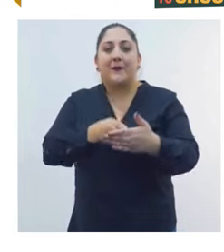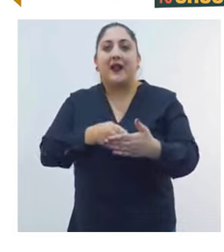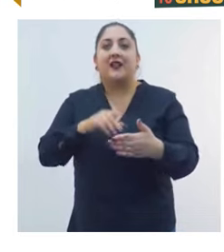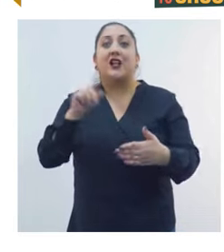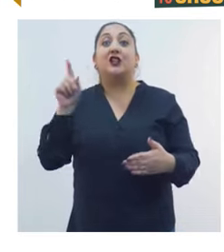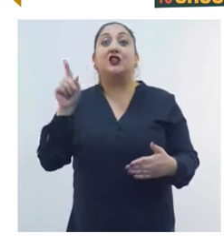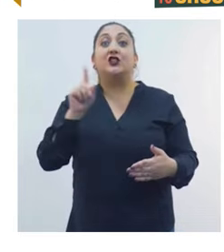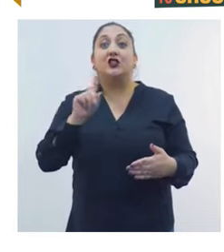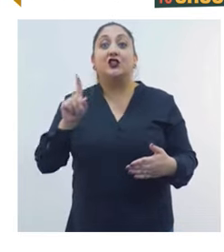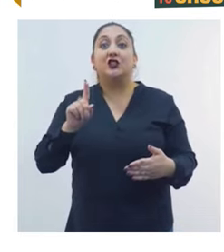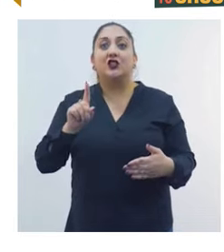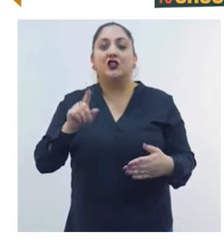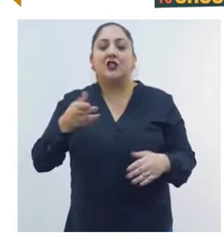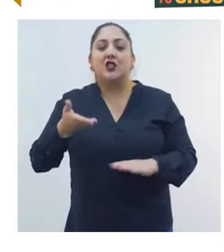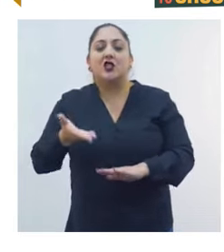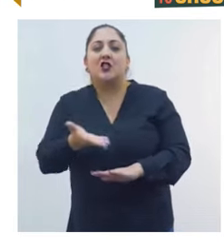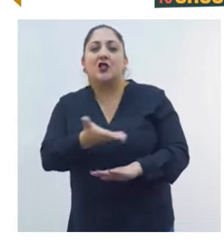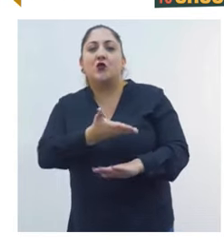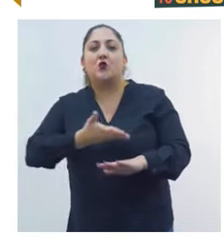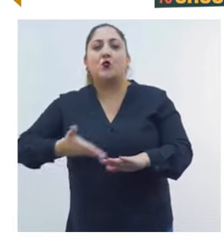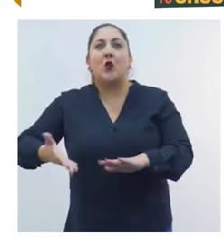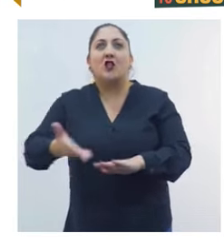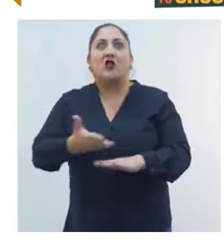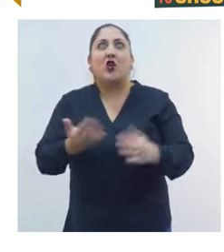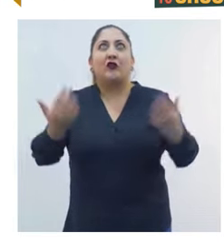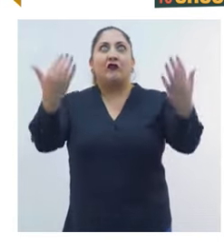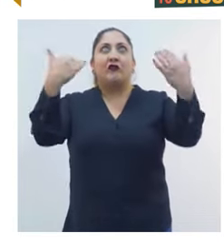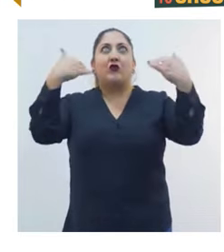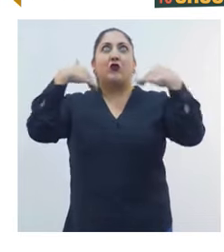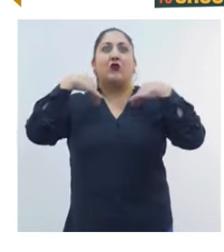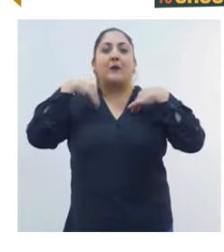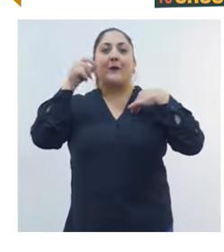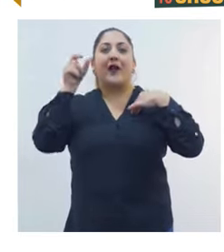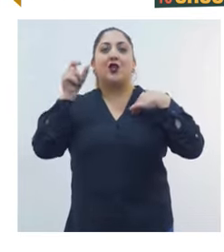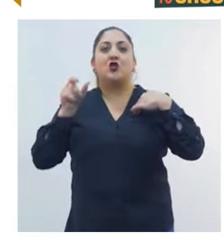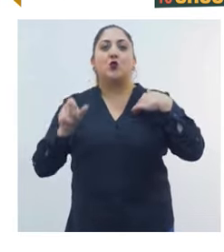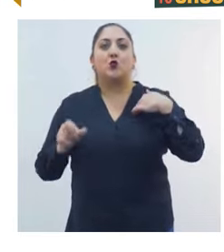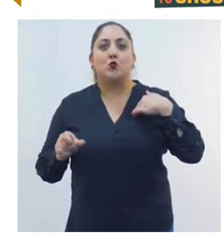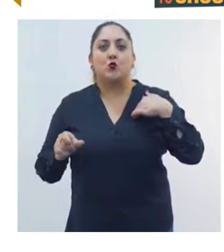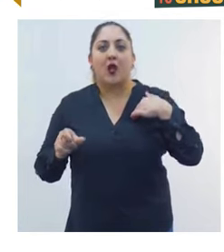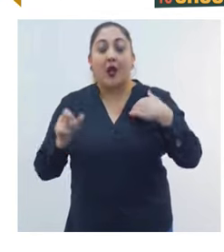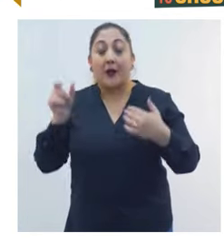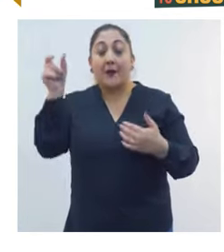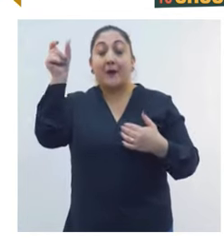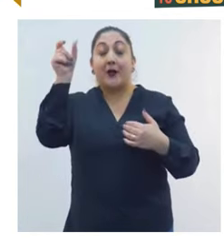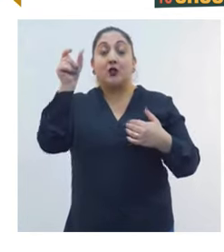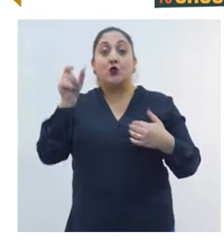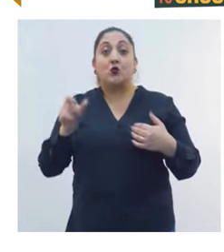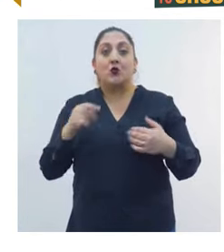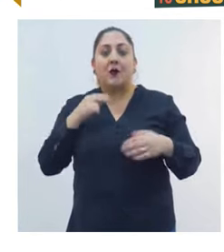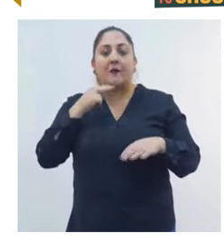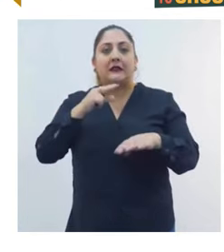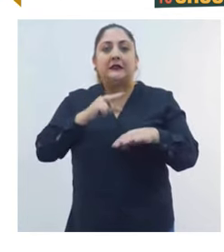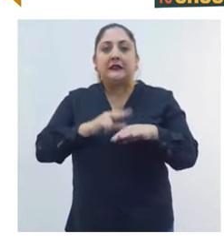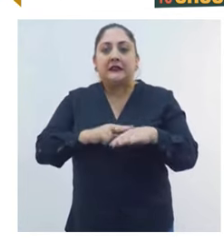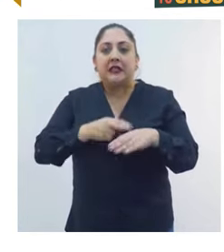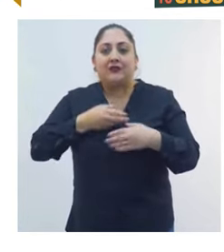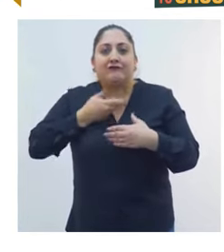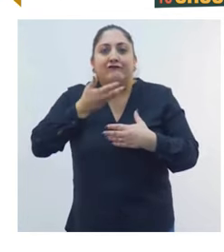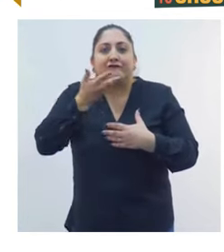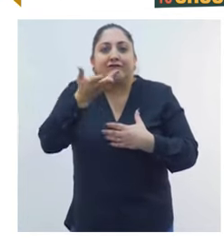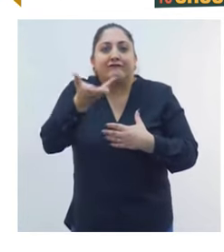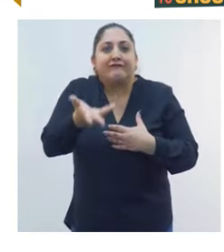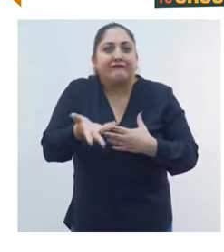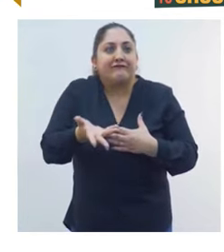ma jkunx jista' jesprimi lilu nnifsu fil-ħajja billi jekk da qabel pereżempju kien imur